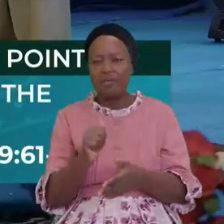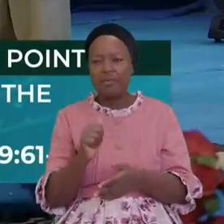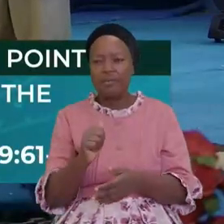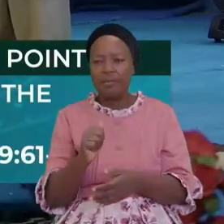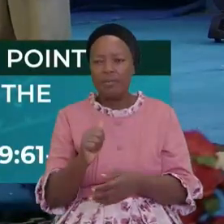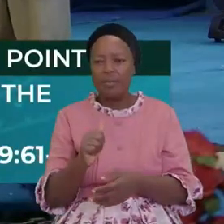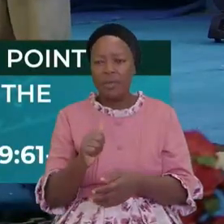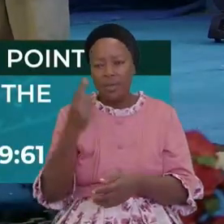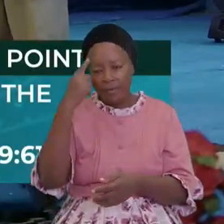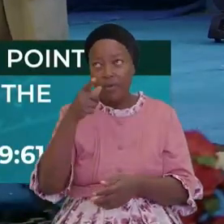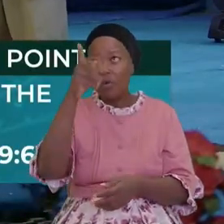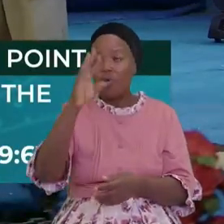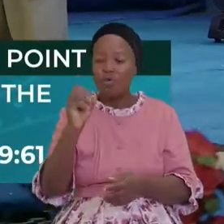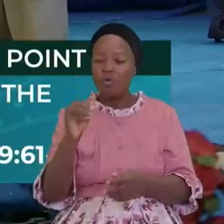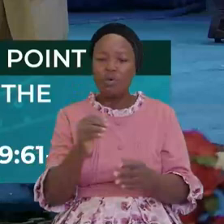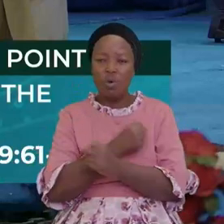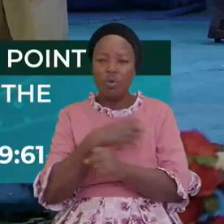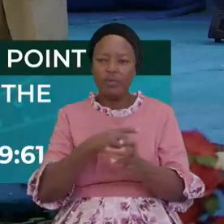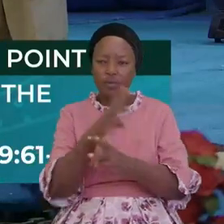pour sauver tous ceux qui croient.